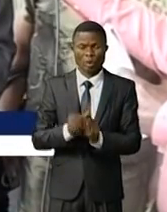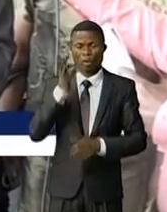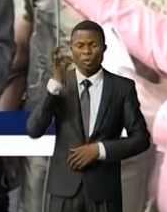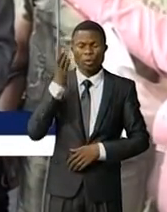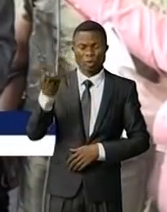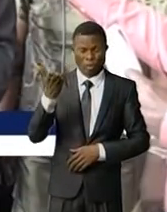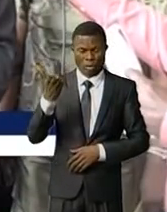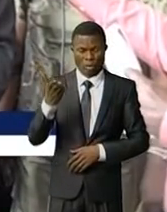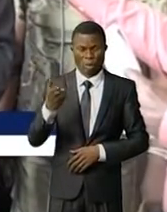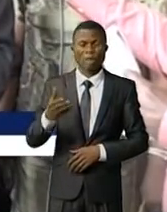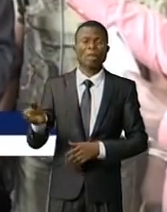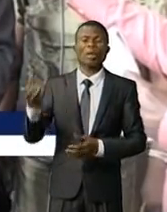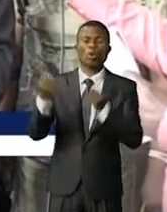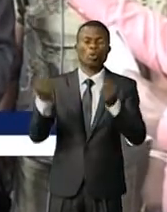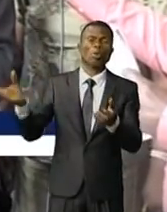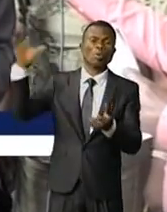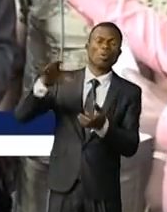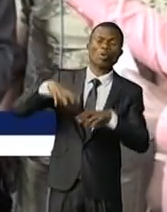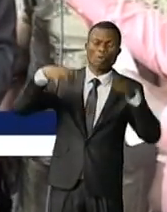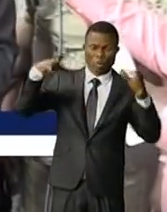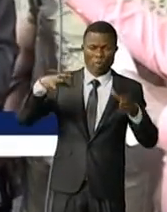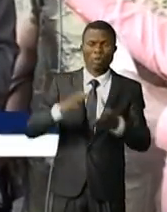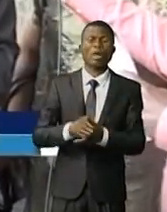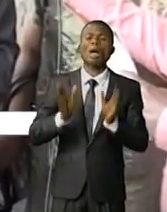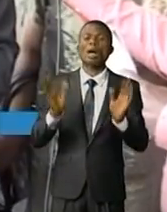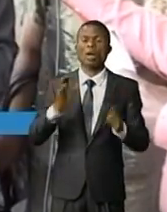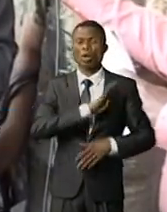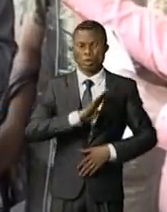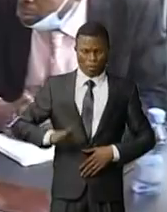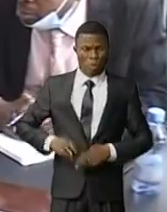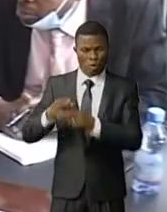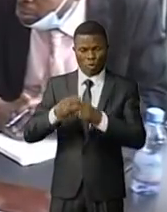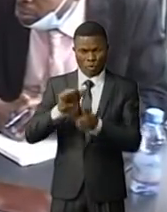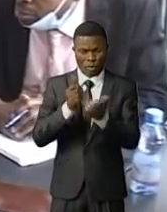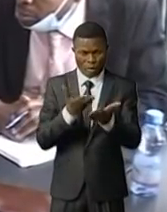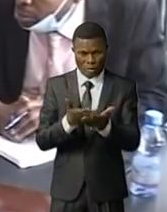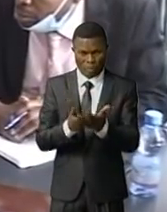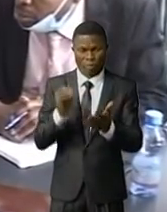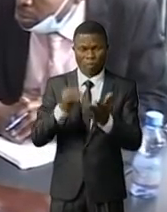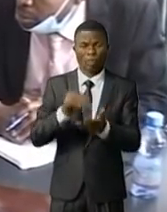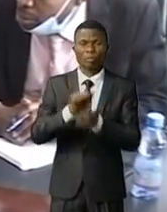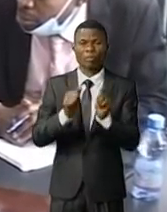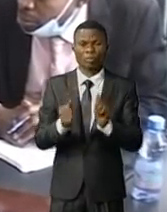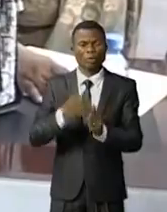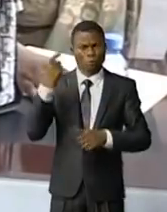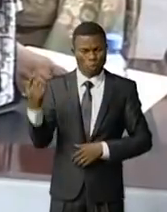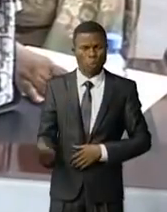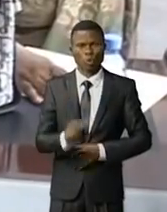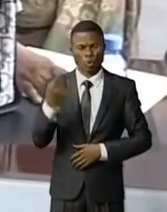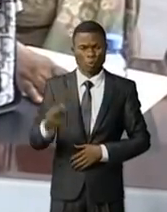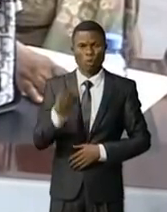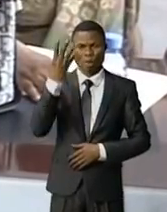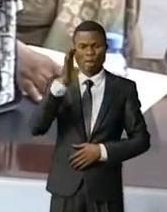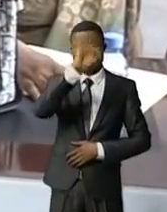c'est un surchargement. Que messieurs les Boumès prennent les dispositions parce qu'ils ont ces textes-là. Autre aspect aux problèmes à répétition dans ces